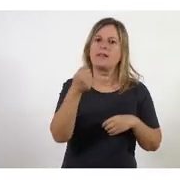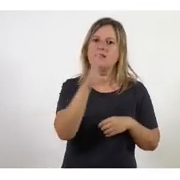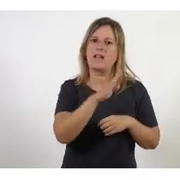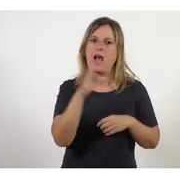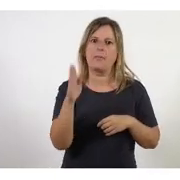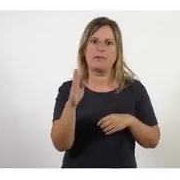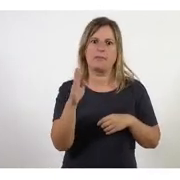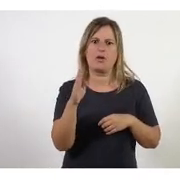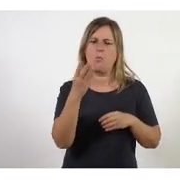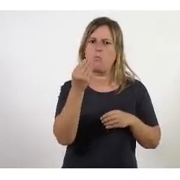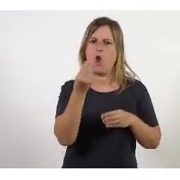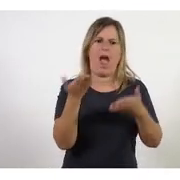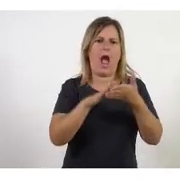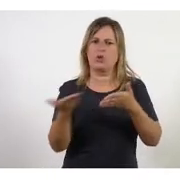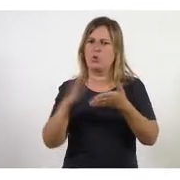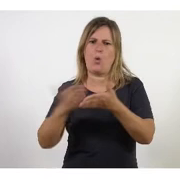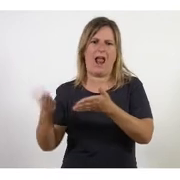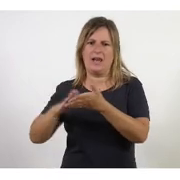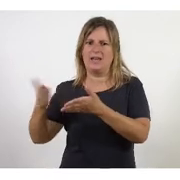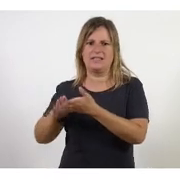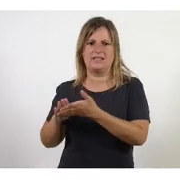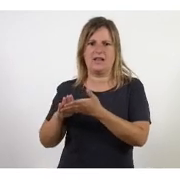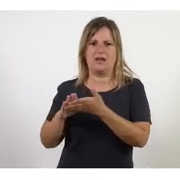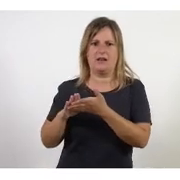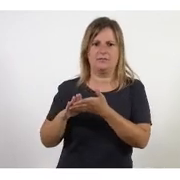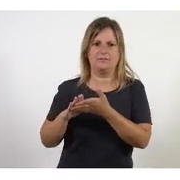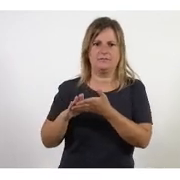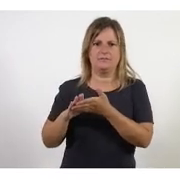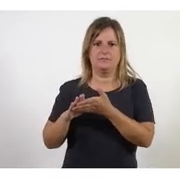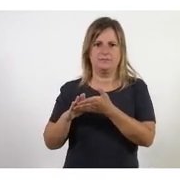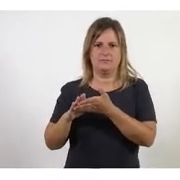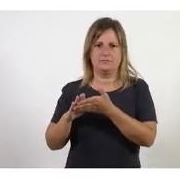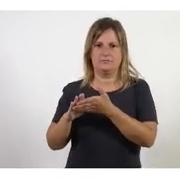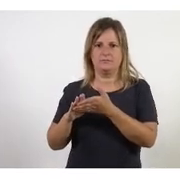la van actualitzant molt sovint. Se n'ha adonat aquesta gent que ara tenen com el seu momentum